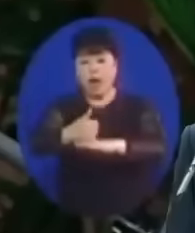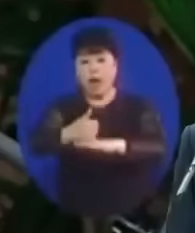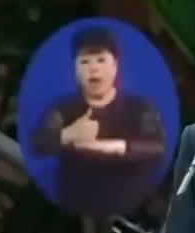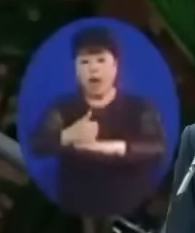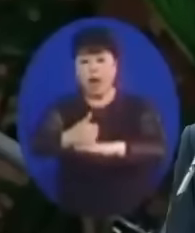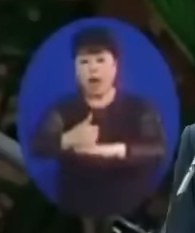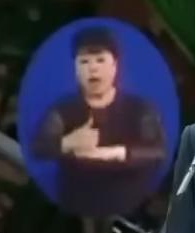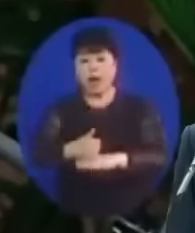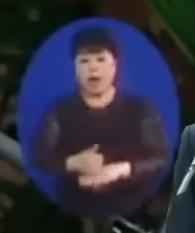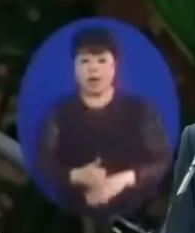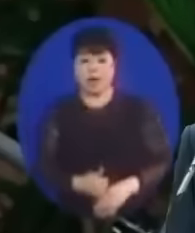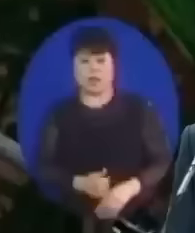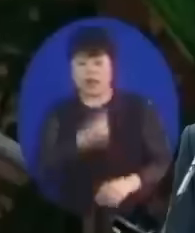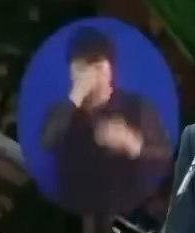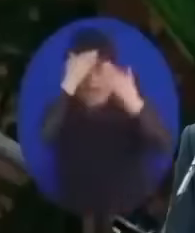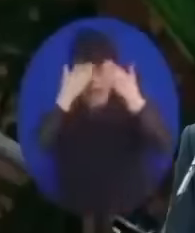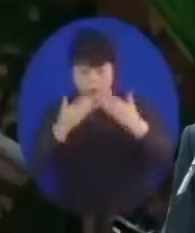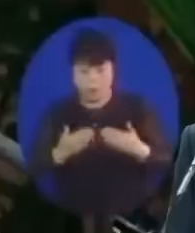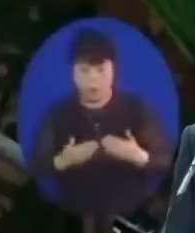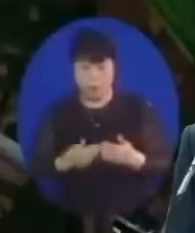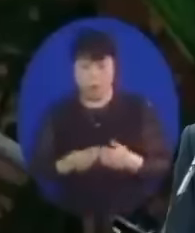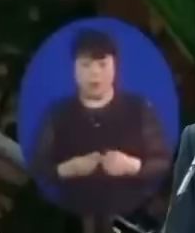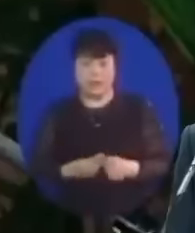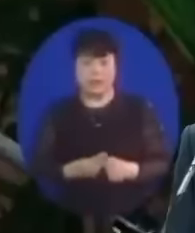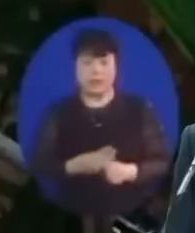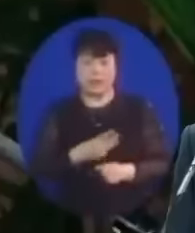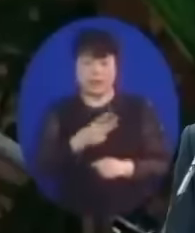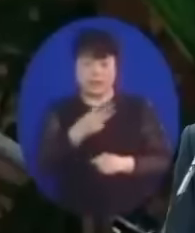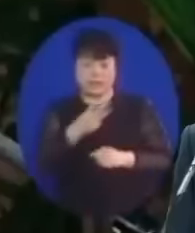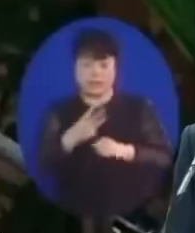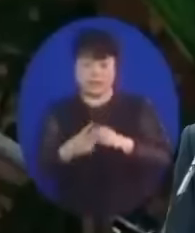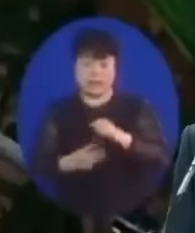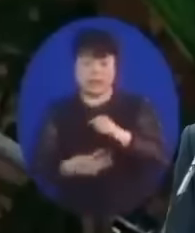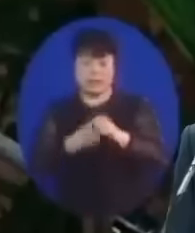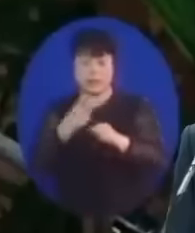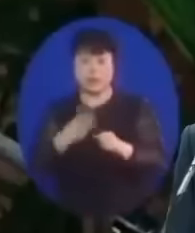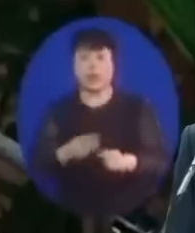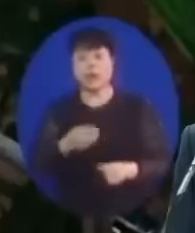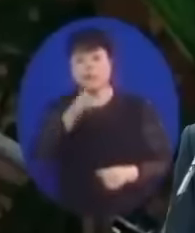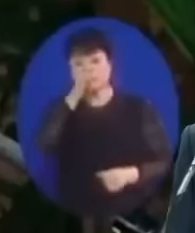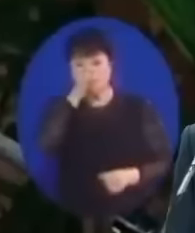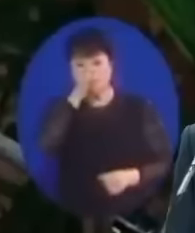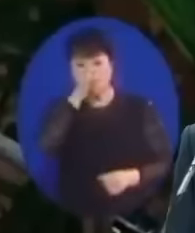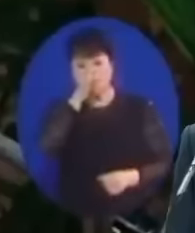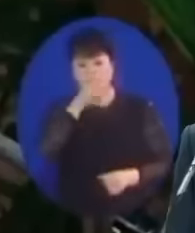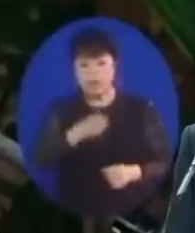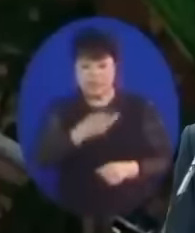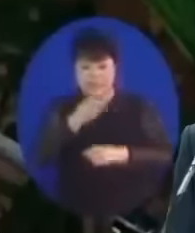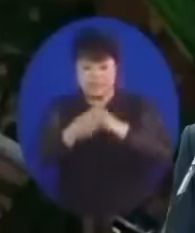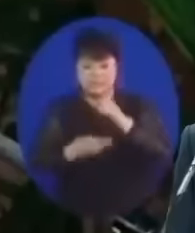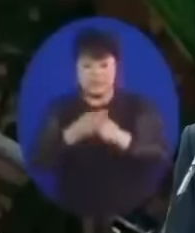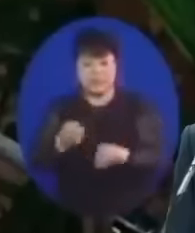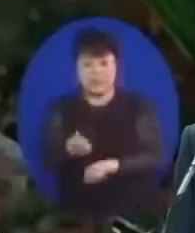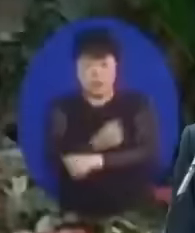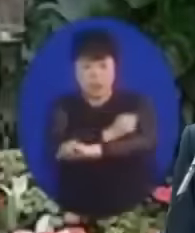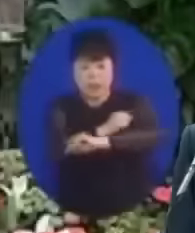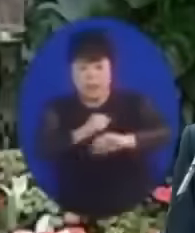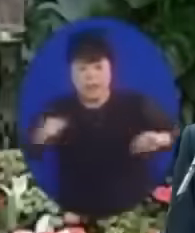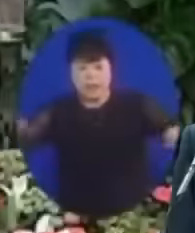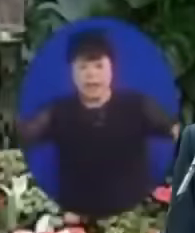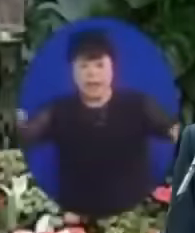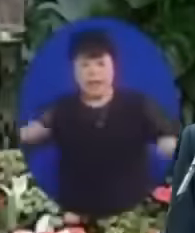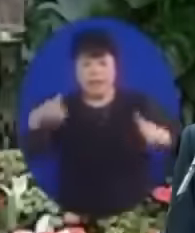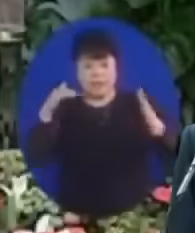왕에게 죄를 지은 왕의 감옥에 3년 동안 고생을 했습니다. 13년의 광야를 지나고 난 다음에 그는 바로의